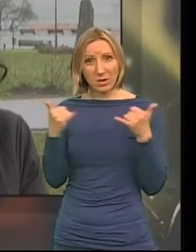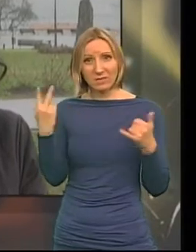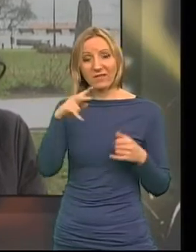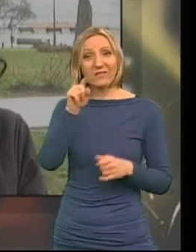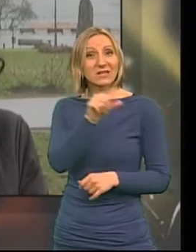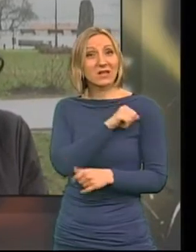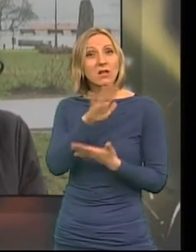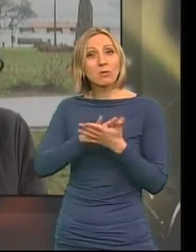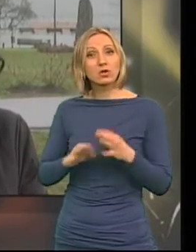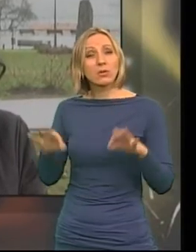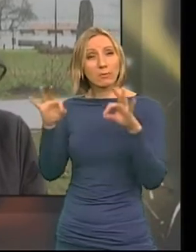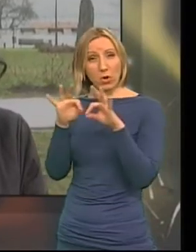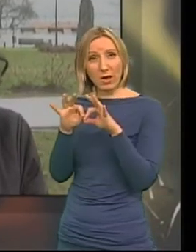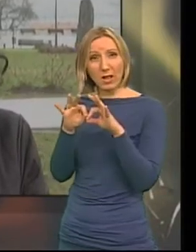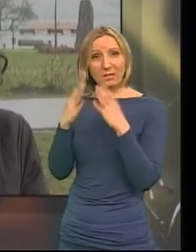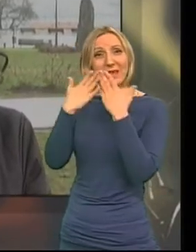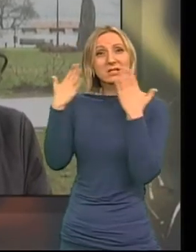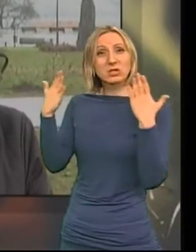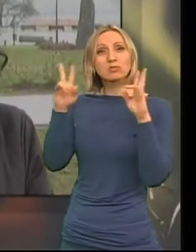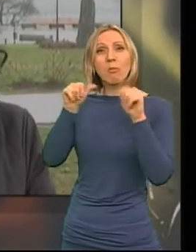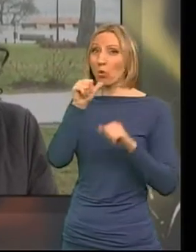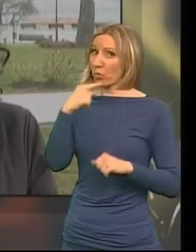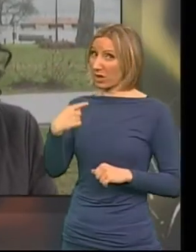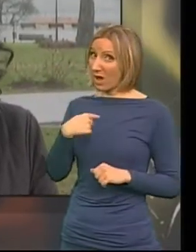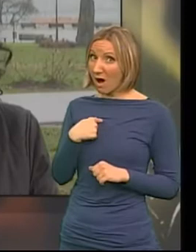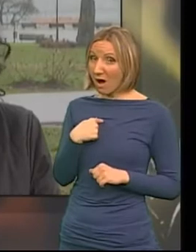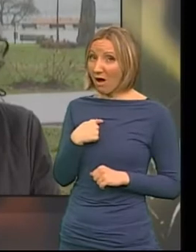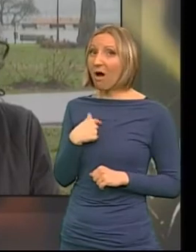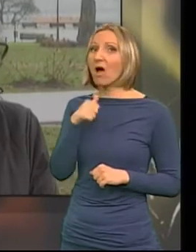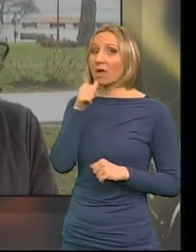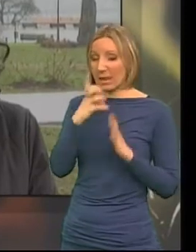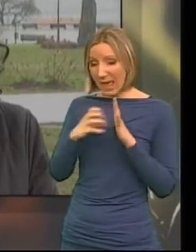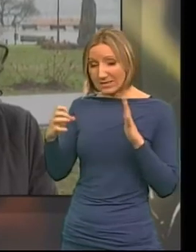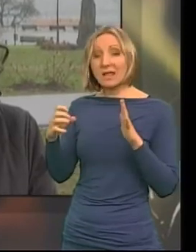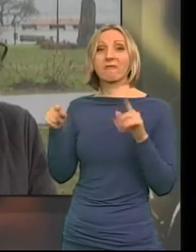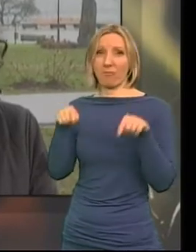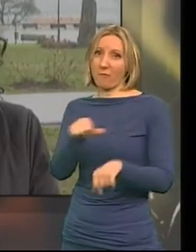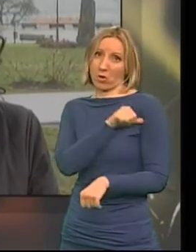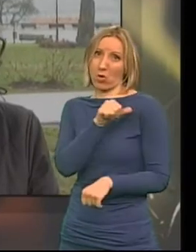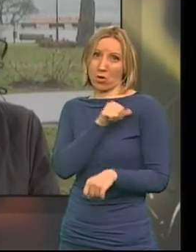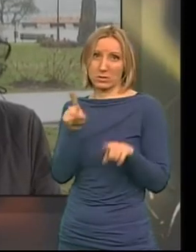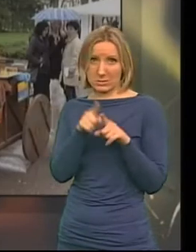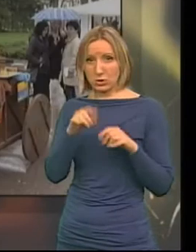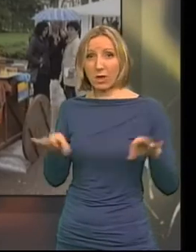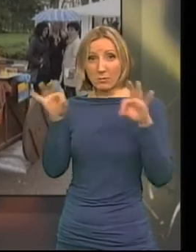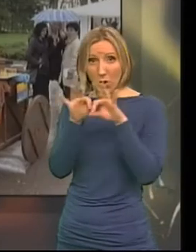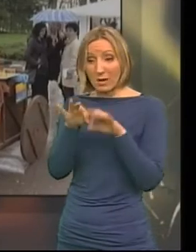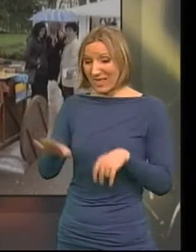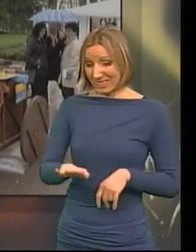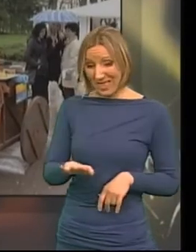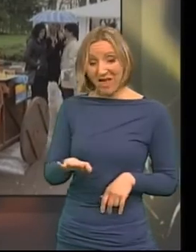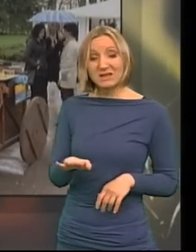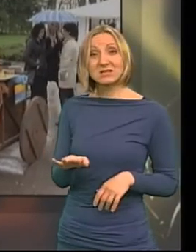godine počeli su projekat izložbe Mogu i ja. I evo nastavljamo ove godine istu tu priču. Naime, deca iz